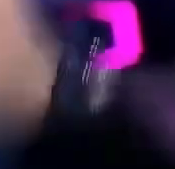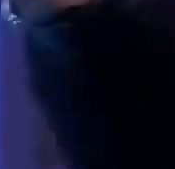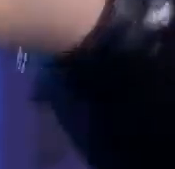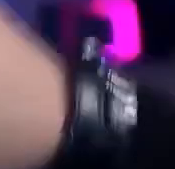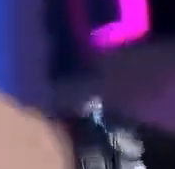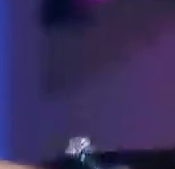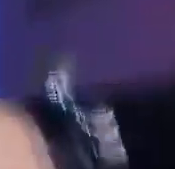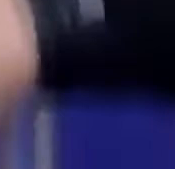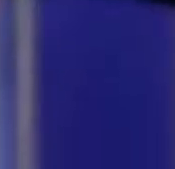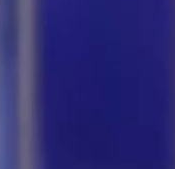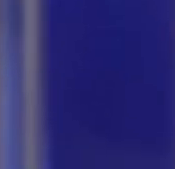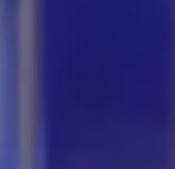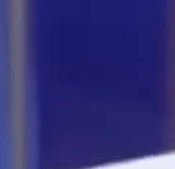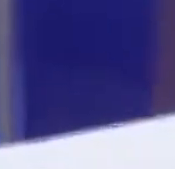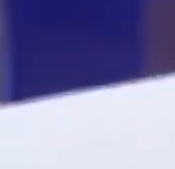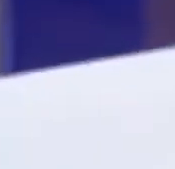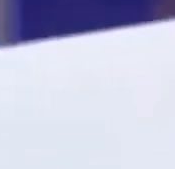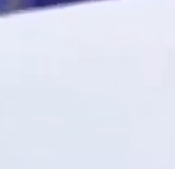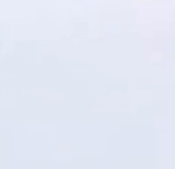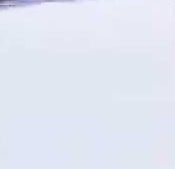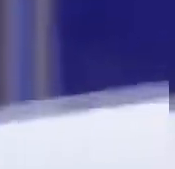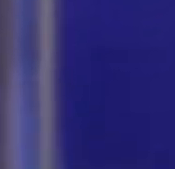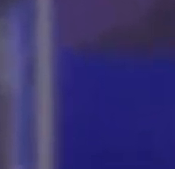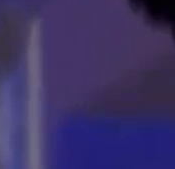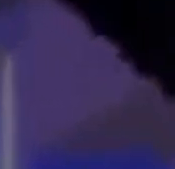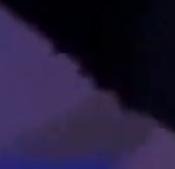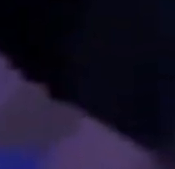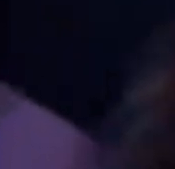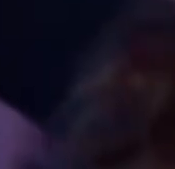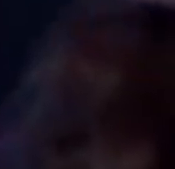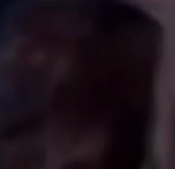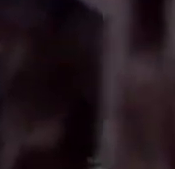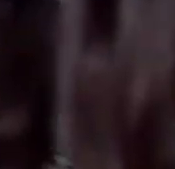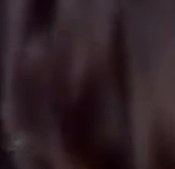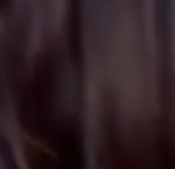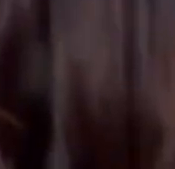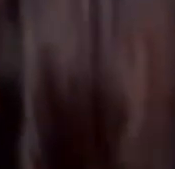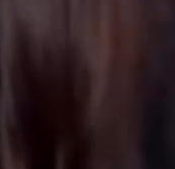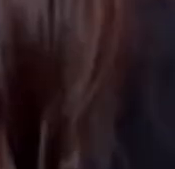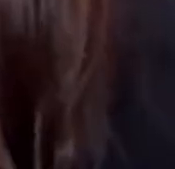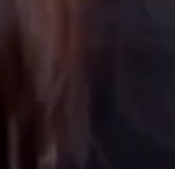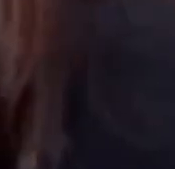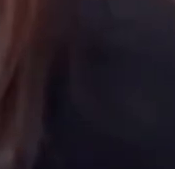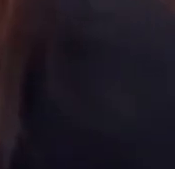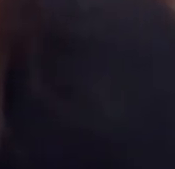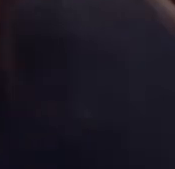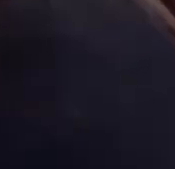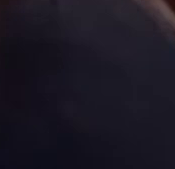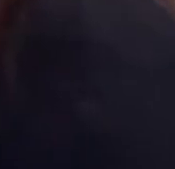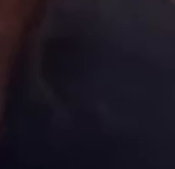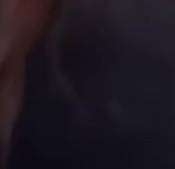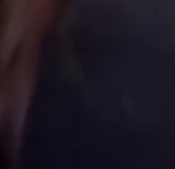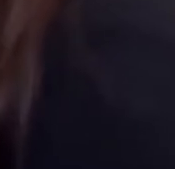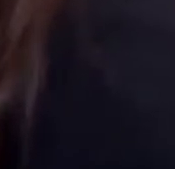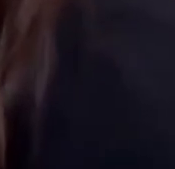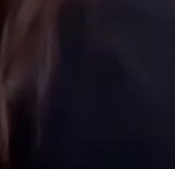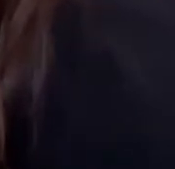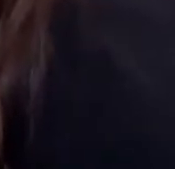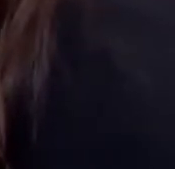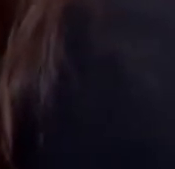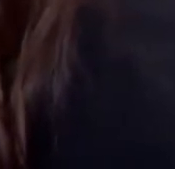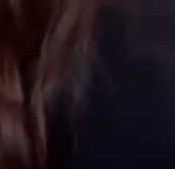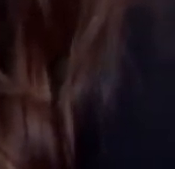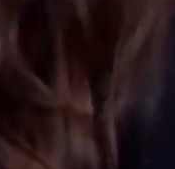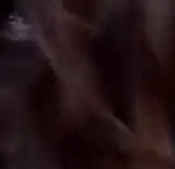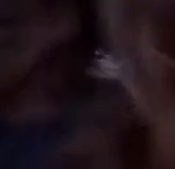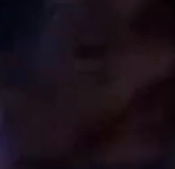Idol. Ayan, so bukod dyan, sinasabi nga ng iba, ni Barbie Puri, sabi niya, bulok ka sa kulungan, lol. O yun, tapos sabi